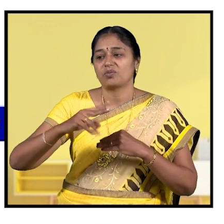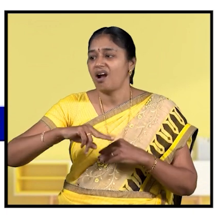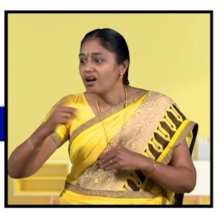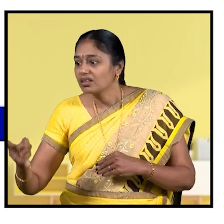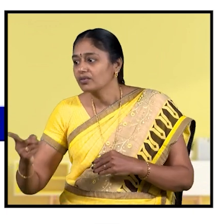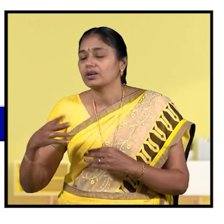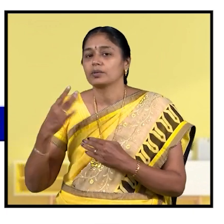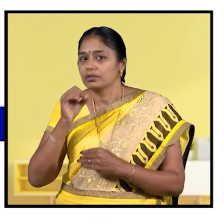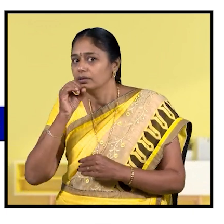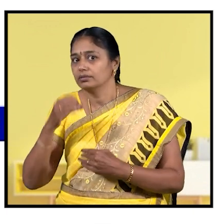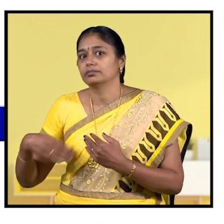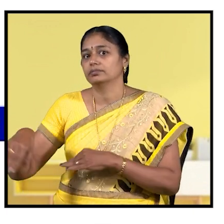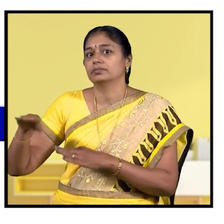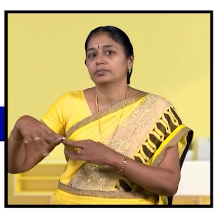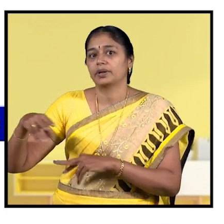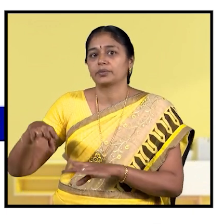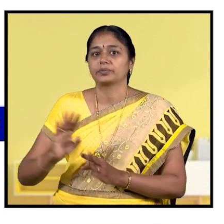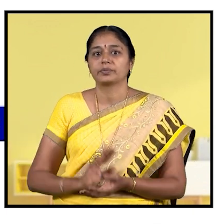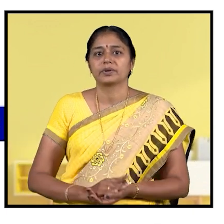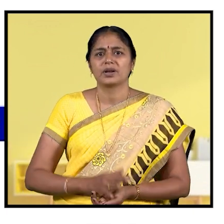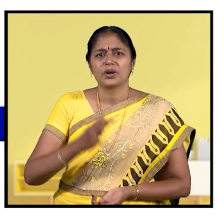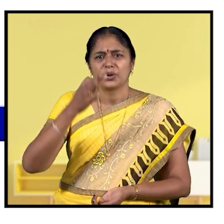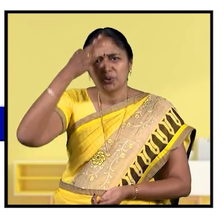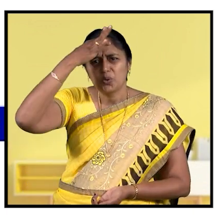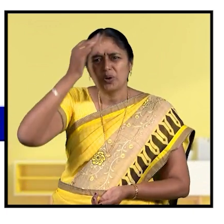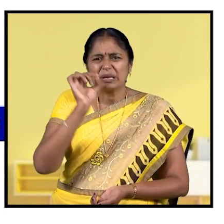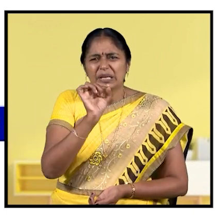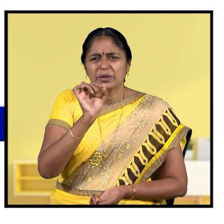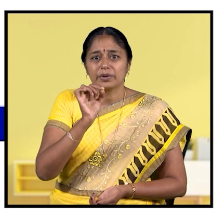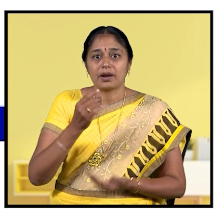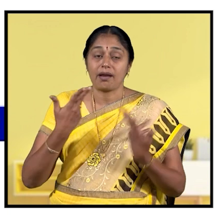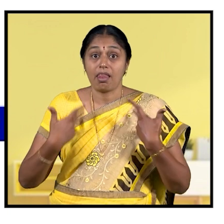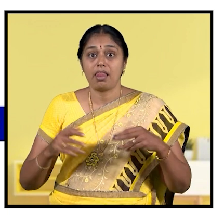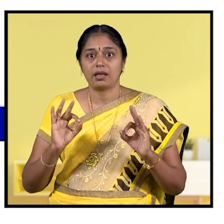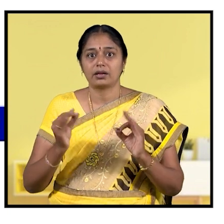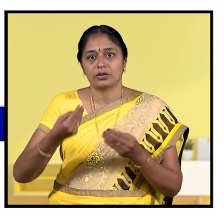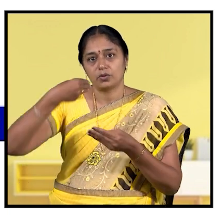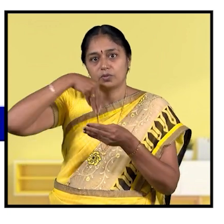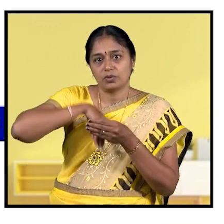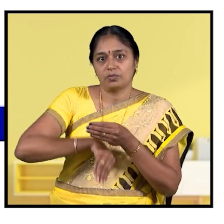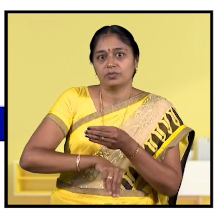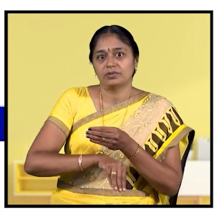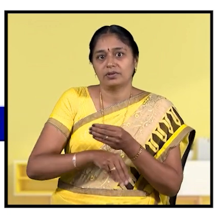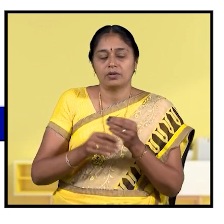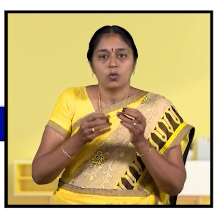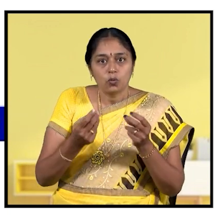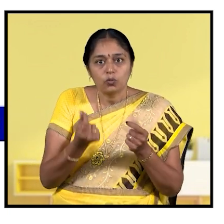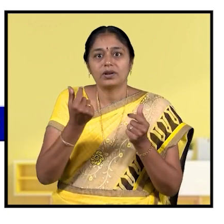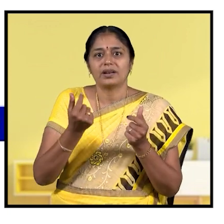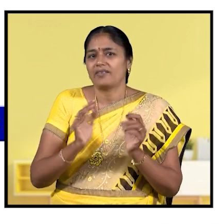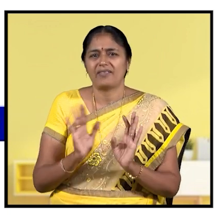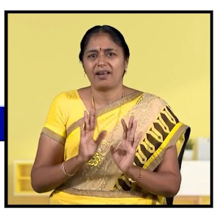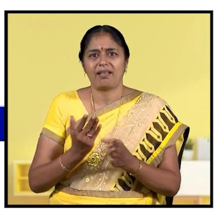சொல்கிறோம். அடுத்து இந்த நோய்க்கிருமிகள் என்ன பண்ணுது அப்படின்னு பார்த்தீங்கன்னா, ஒரு நல்லா இருக்கக்கூடிய ஒரு உடம்புள்ளார புகுந்து உடனே அது வந்து தன்னுடைய வேலையை காட்டாது. கொஞ்ச